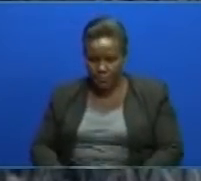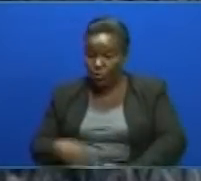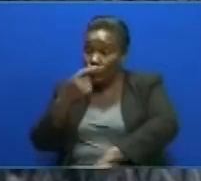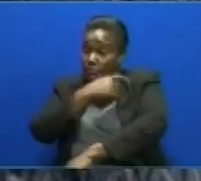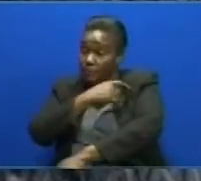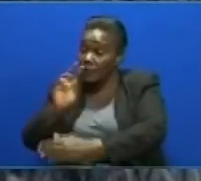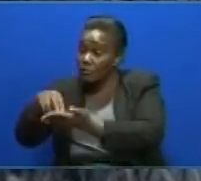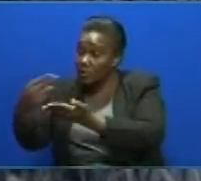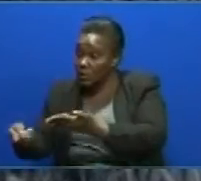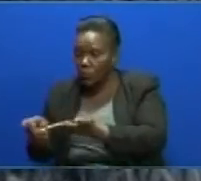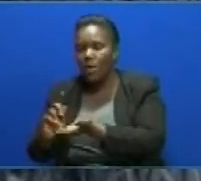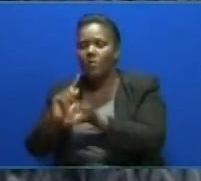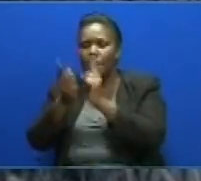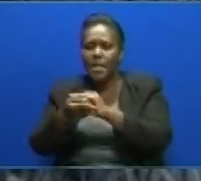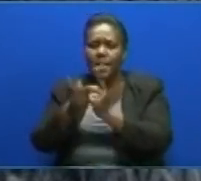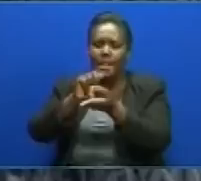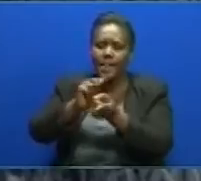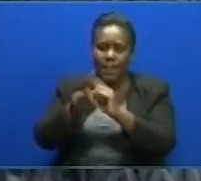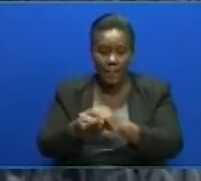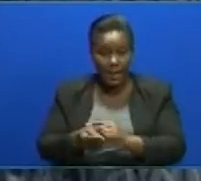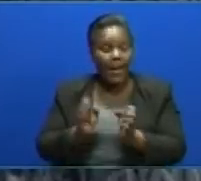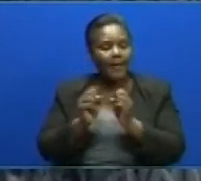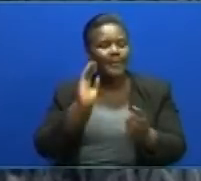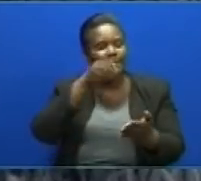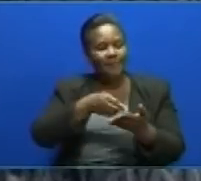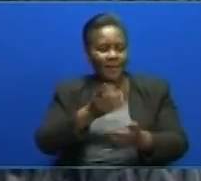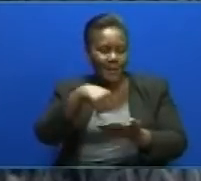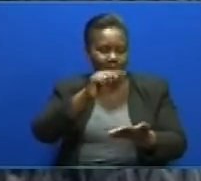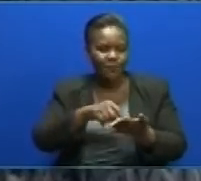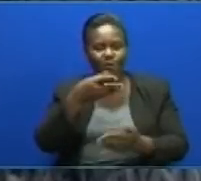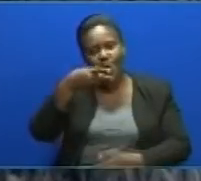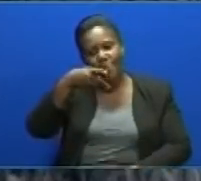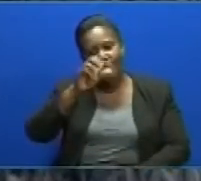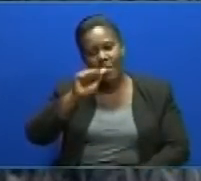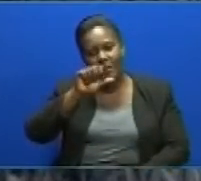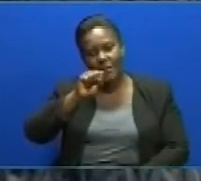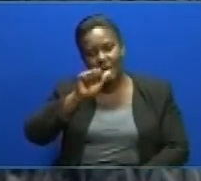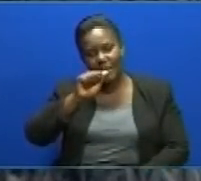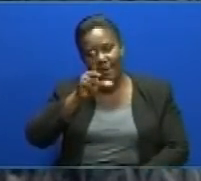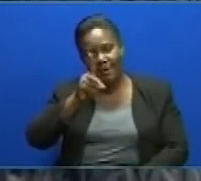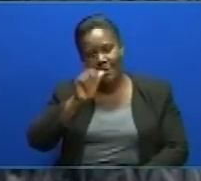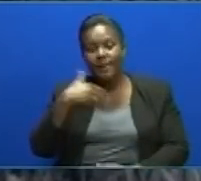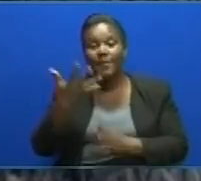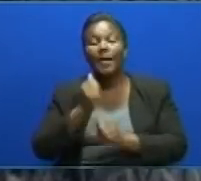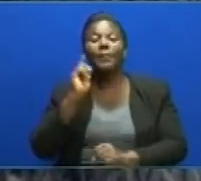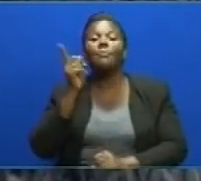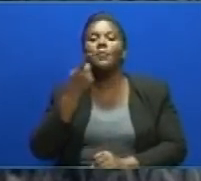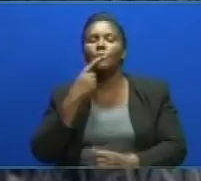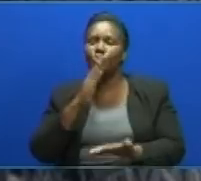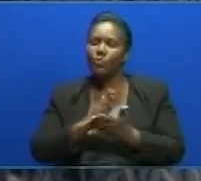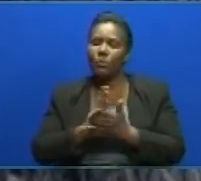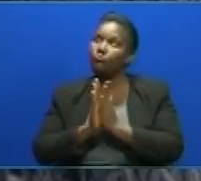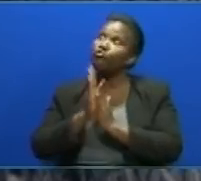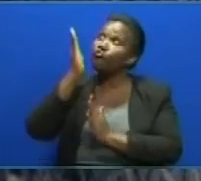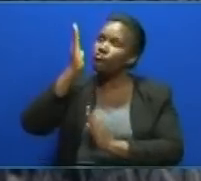hospitali. Hatimaye nimefikishwa hapa Pasada leo, nimepata jibu. Namshukuru Mungu kwa kila jambo. Na labda unaweza kujua labda chanzo